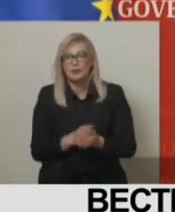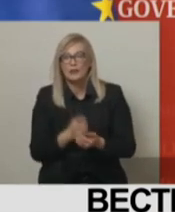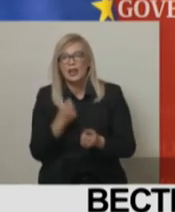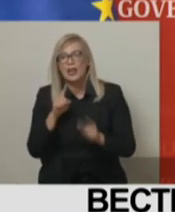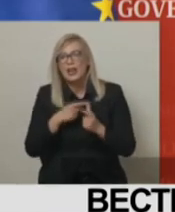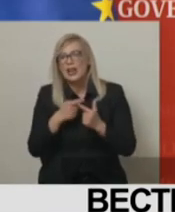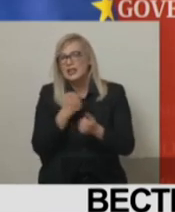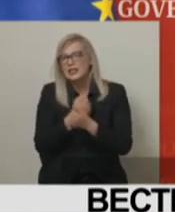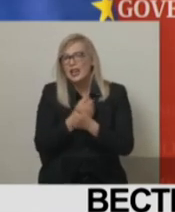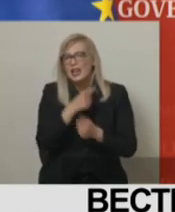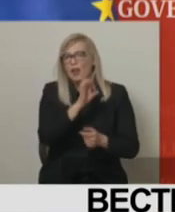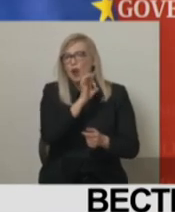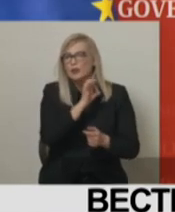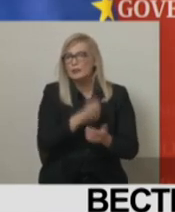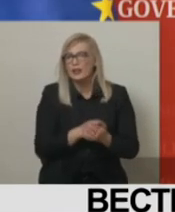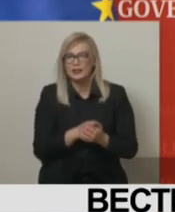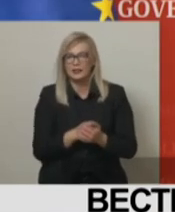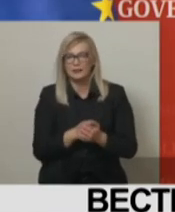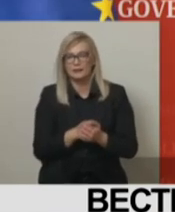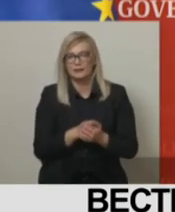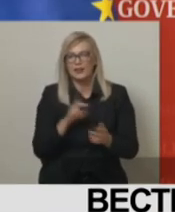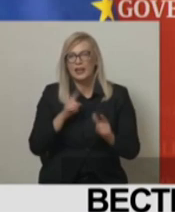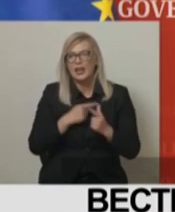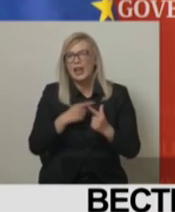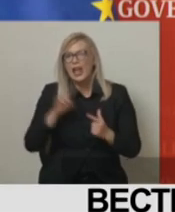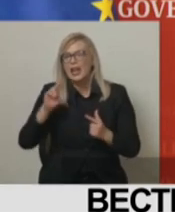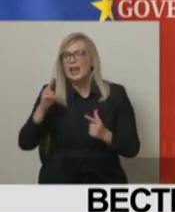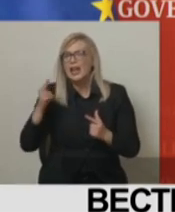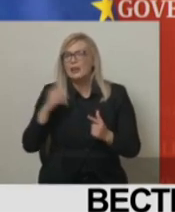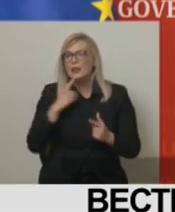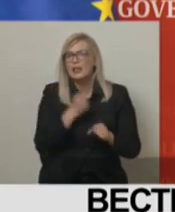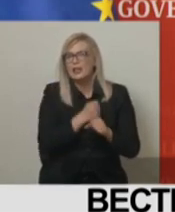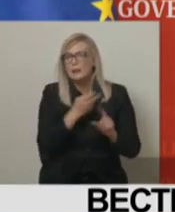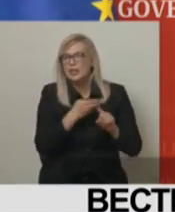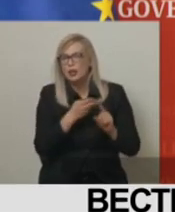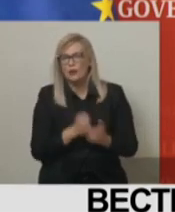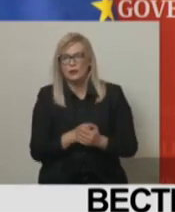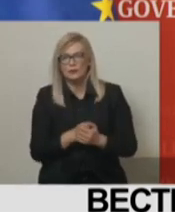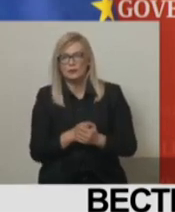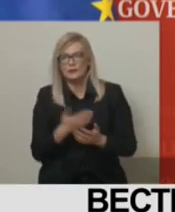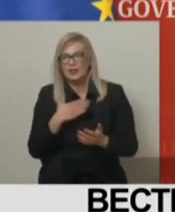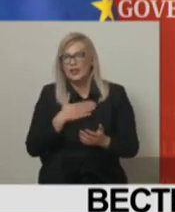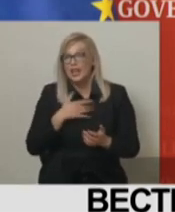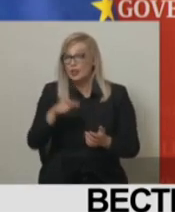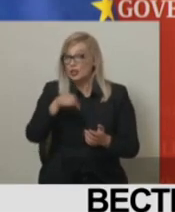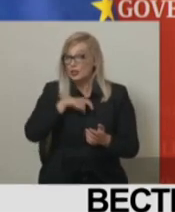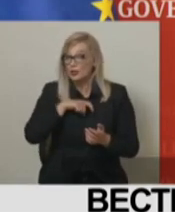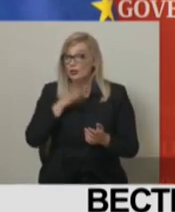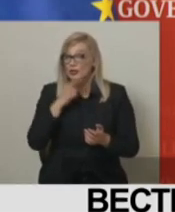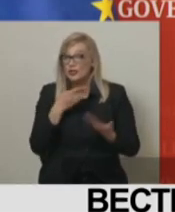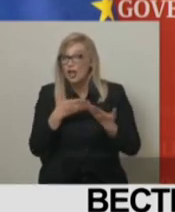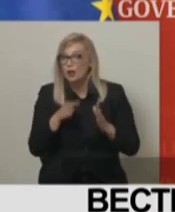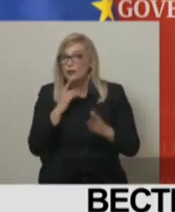Захариева и Османи, или не знам, Каракачанов и Димитров, и така натаму, и така натаму. Наша должност е да